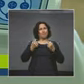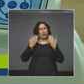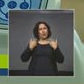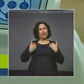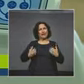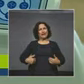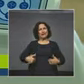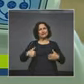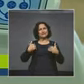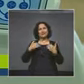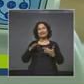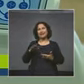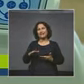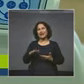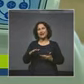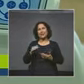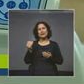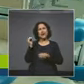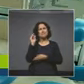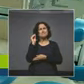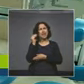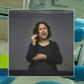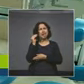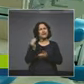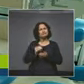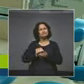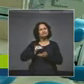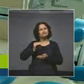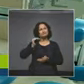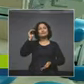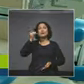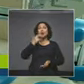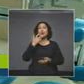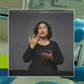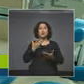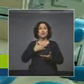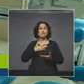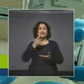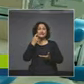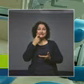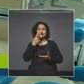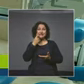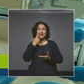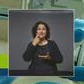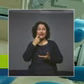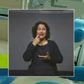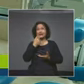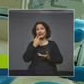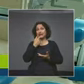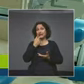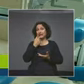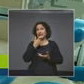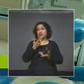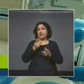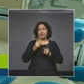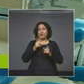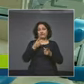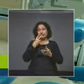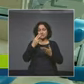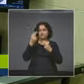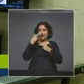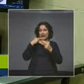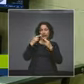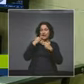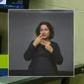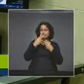Когато детето вече има зъби в устата си, е задължително да бъде прегледано,